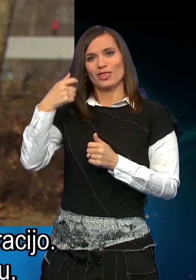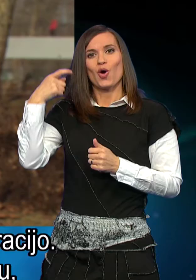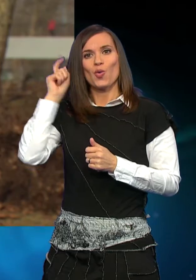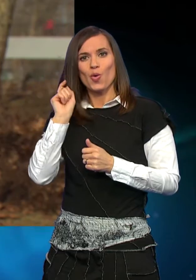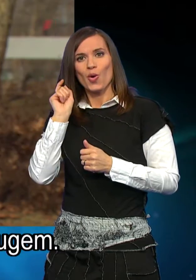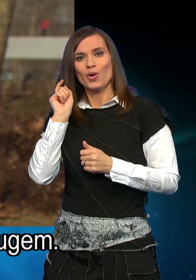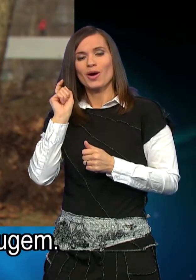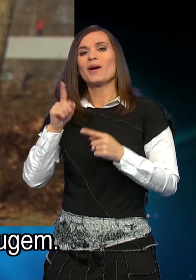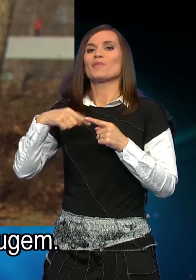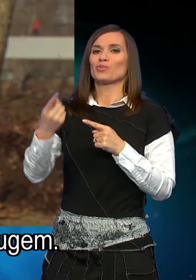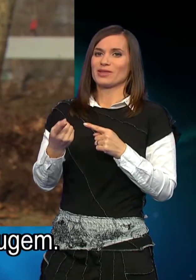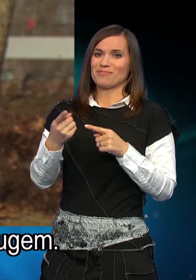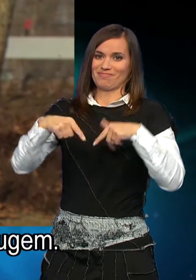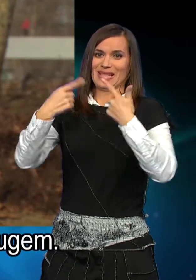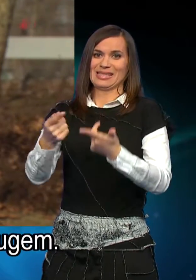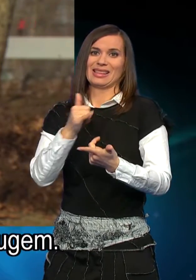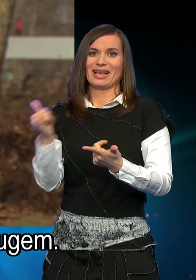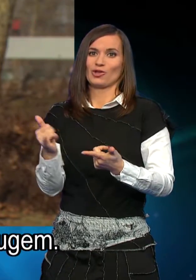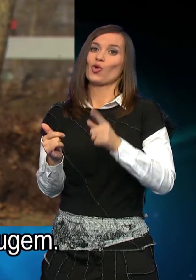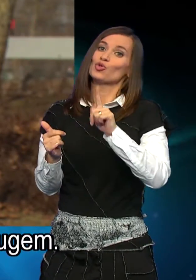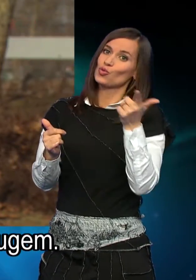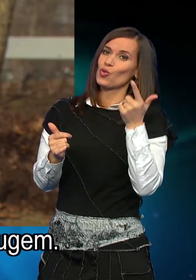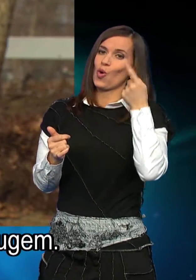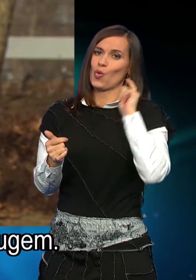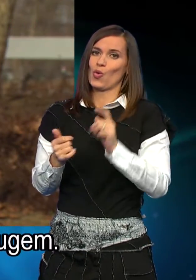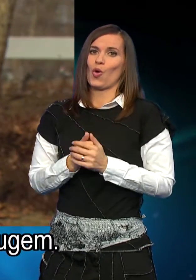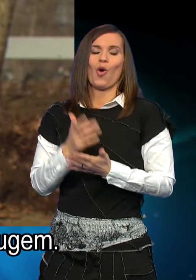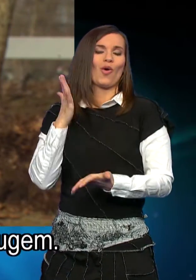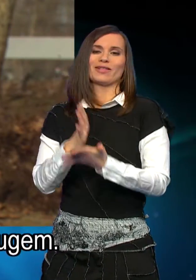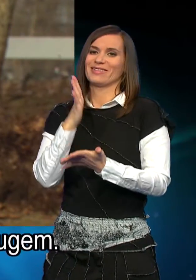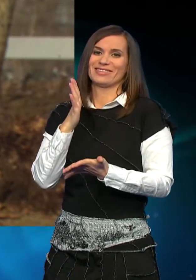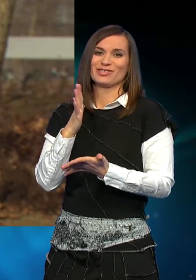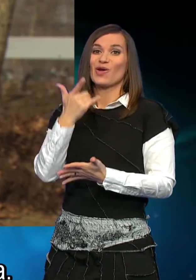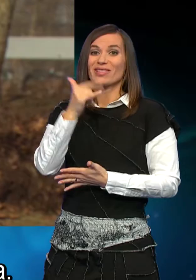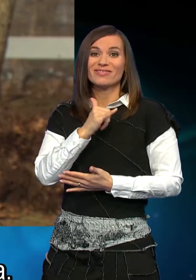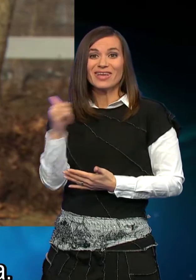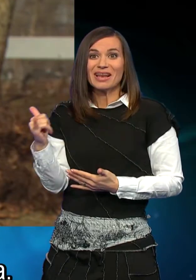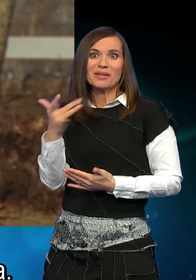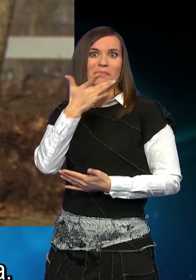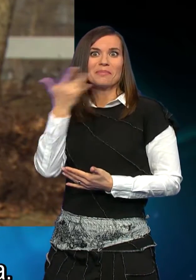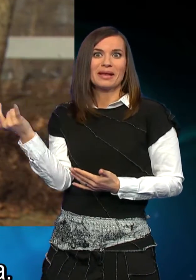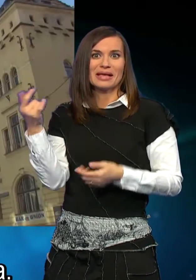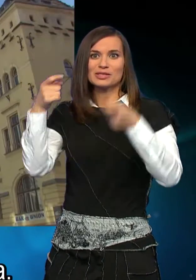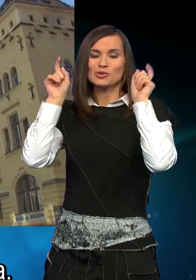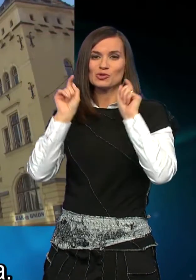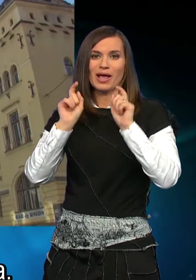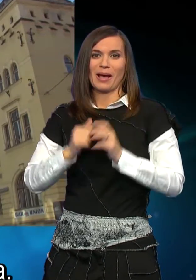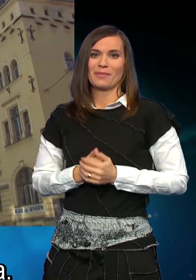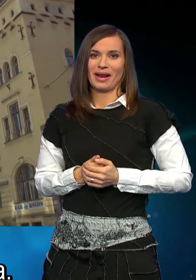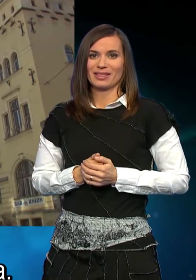ušesu, potem naslednje leto na drugem ušesu. Fantastično. 2 leti sem brala brez slušnega aparata.